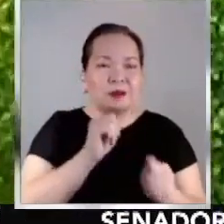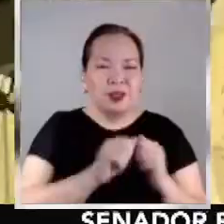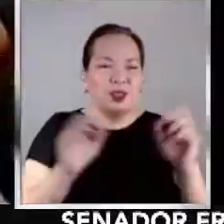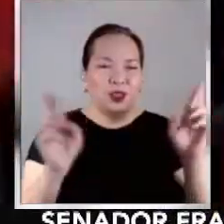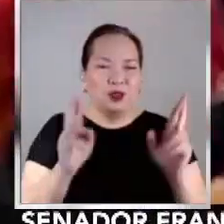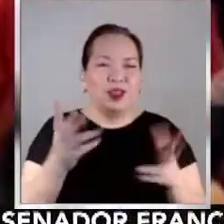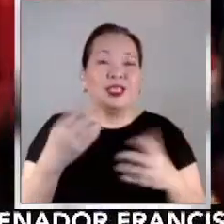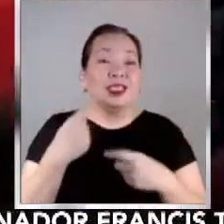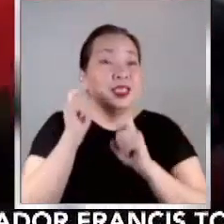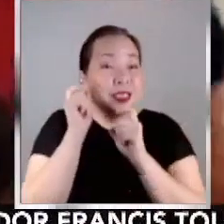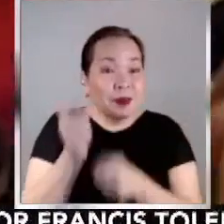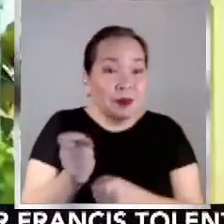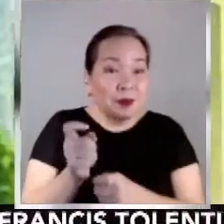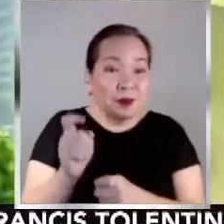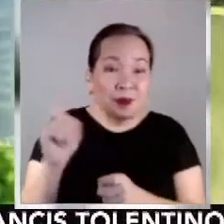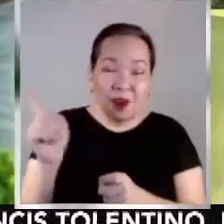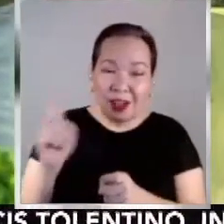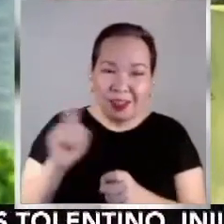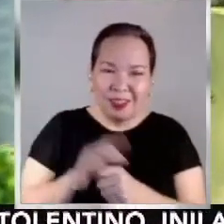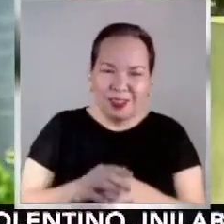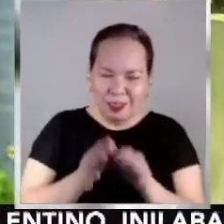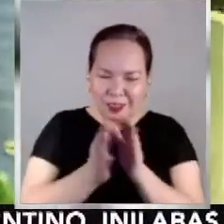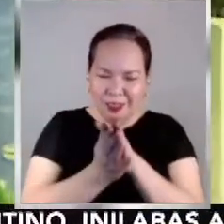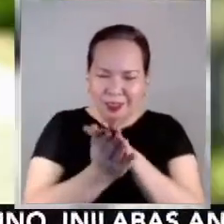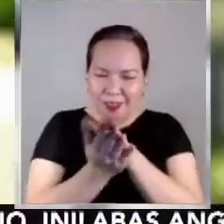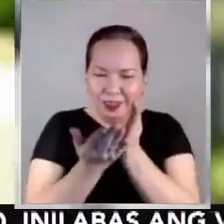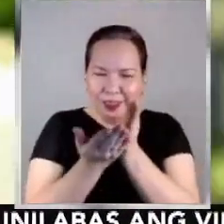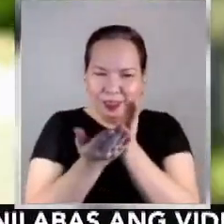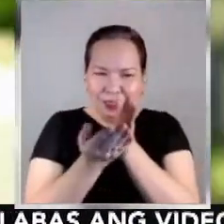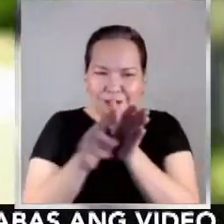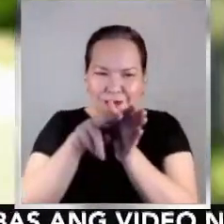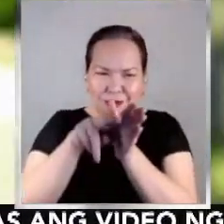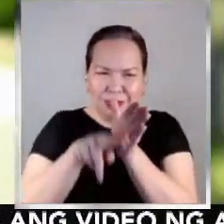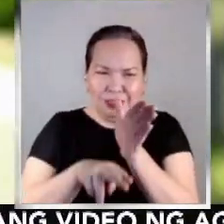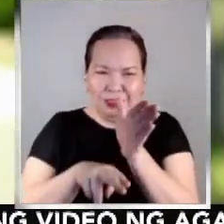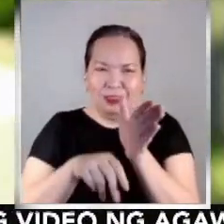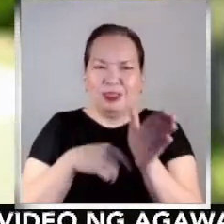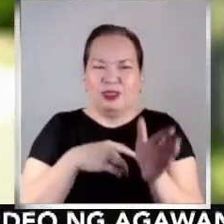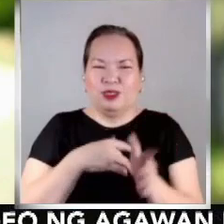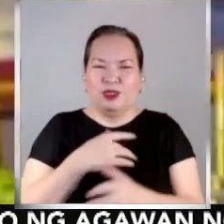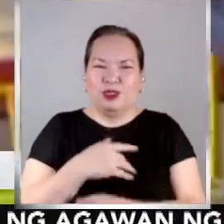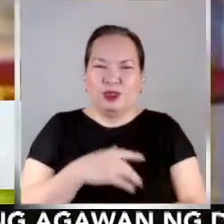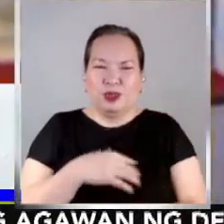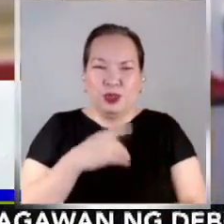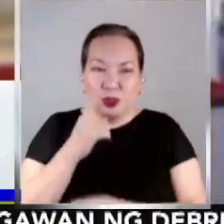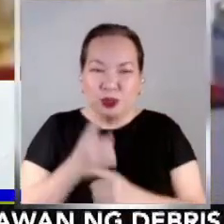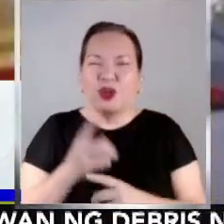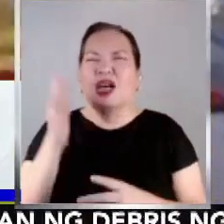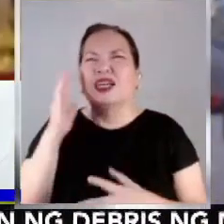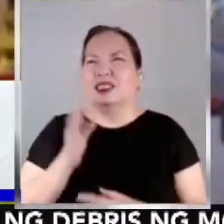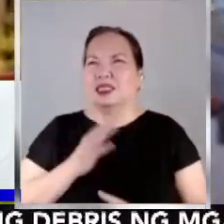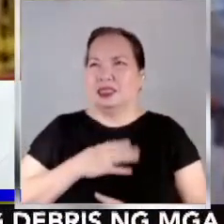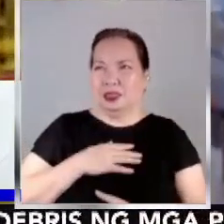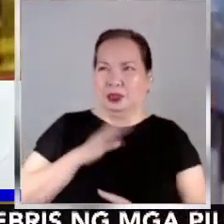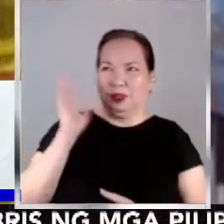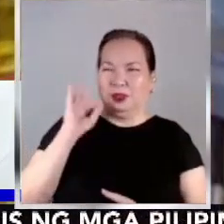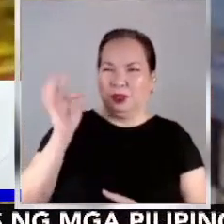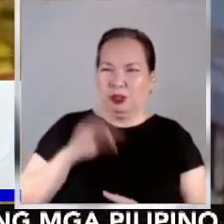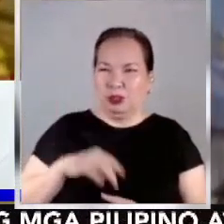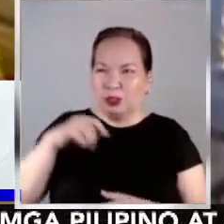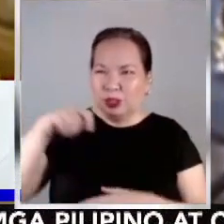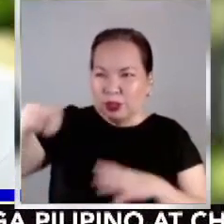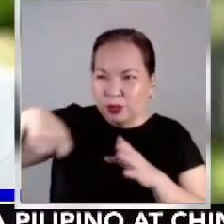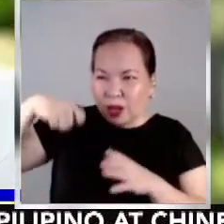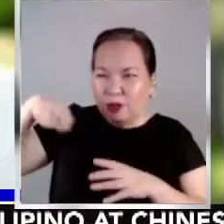premyong kabaong. Nag-iilang ako. Normal kasing paraffle talaga is appliances. Tapos dun ataul, sabi ko na lang, ilabas